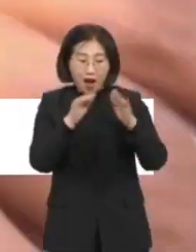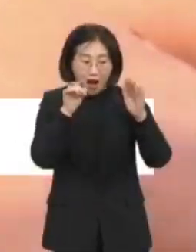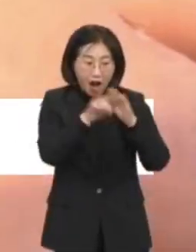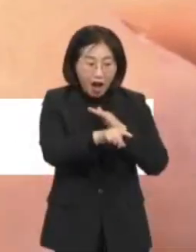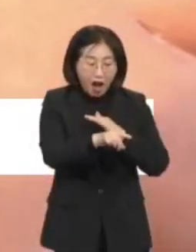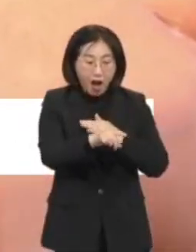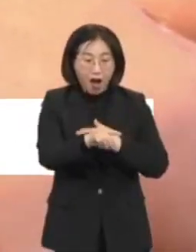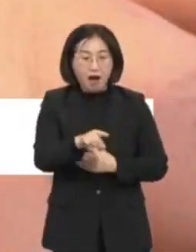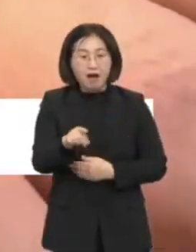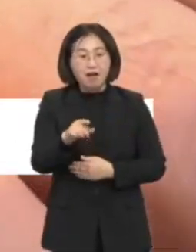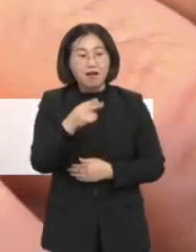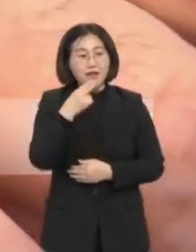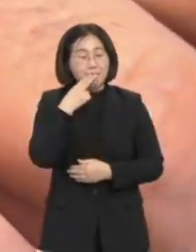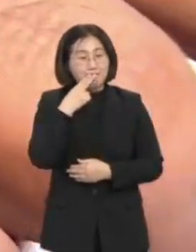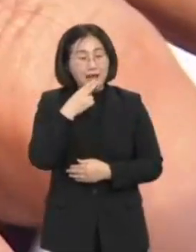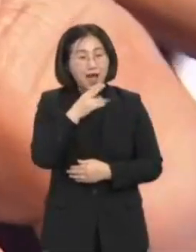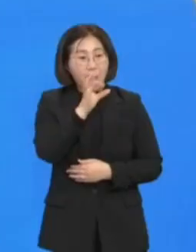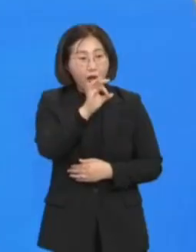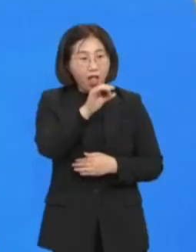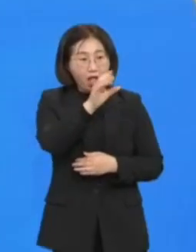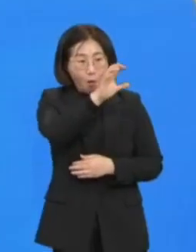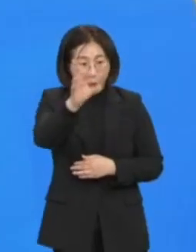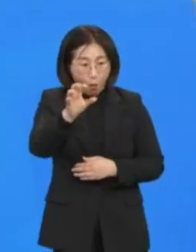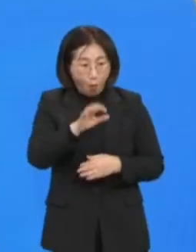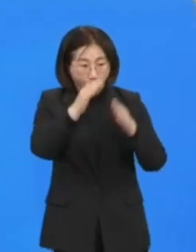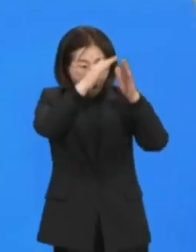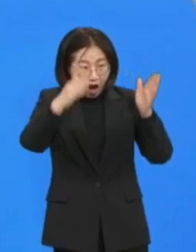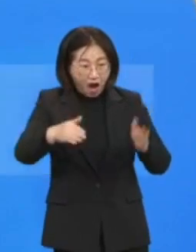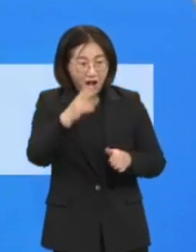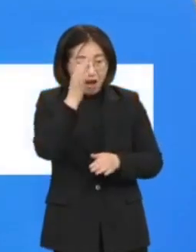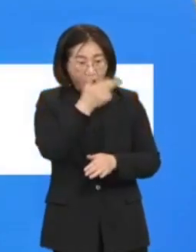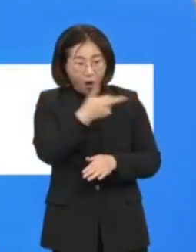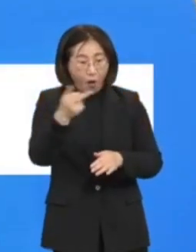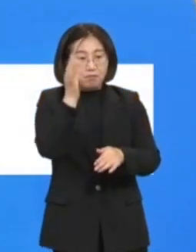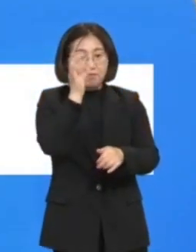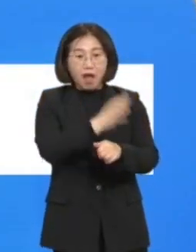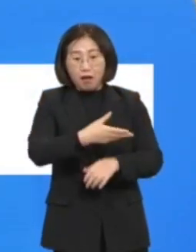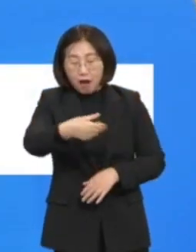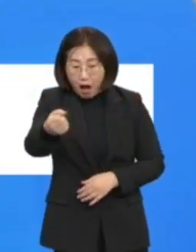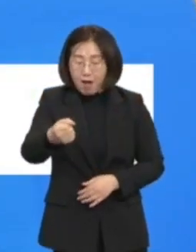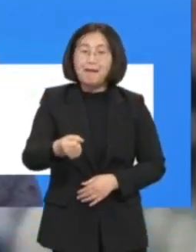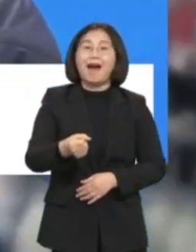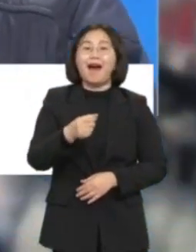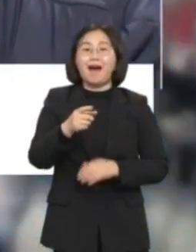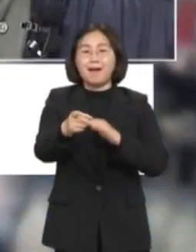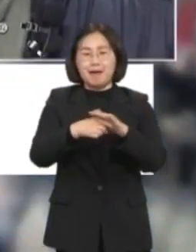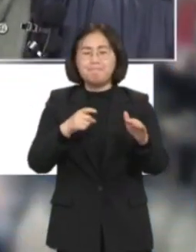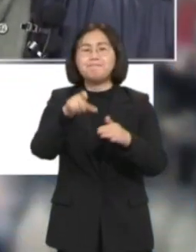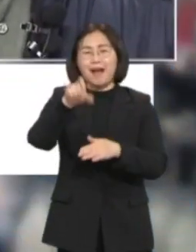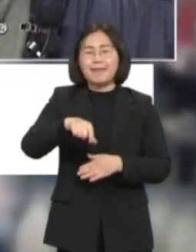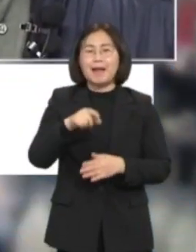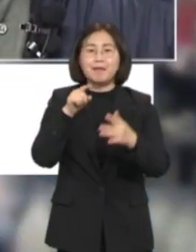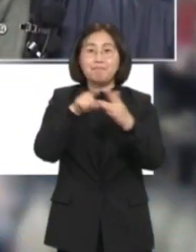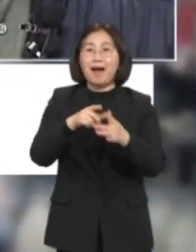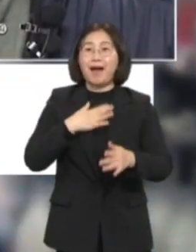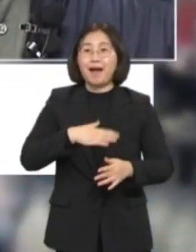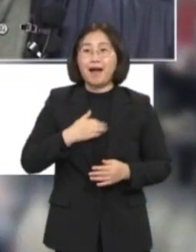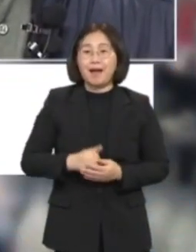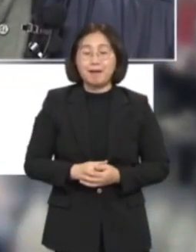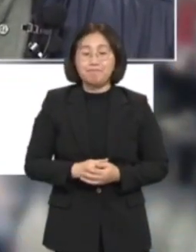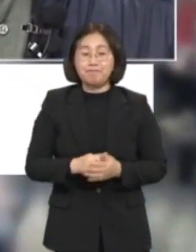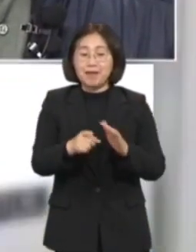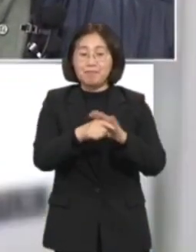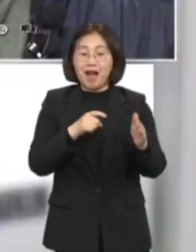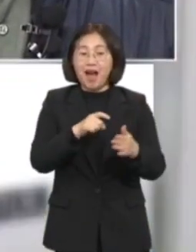보고 형사의 촉이 발동했습니다. 범죄로 취득한 신용카드를 사용할 때는